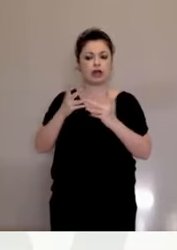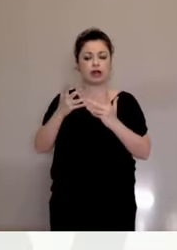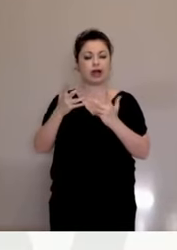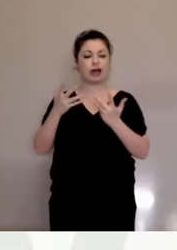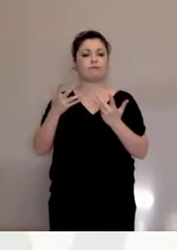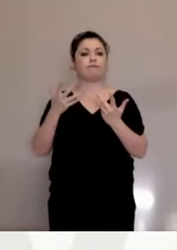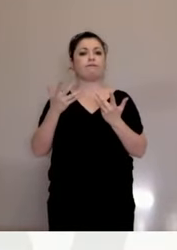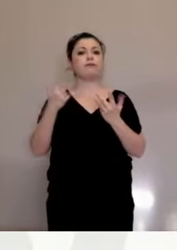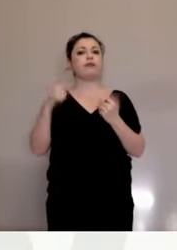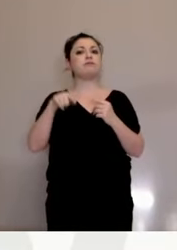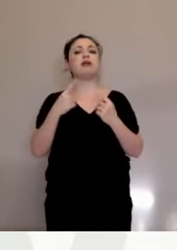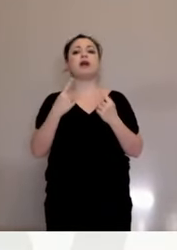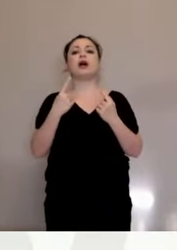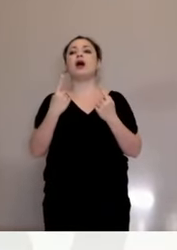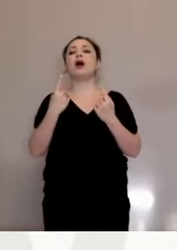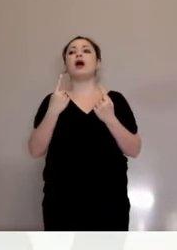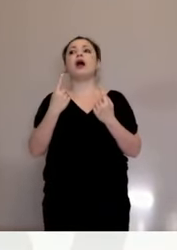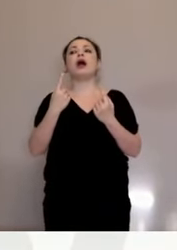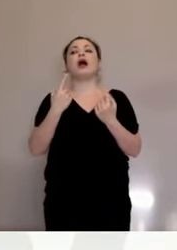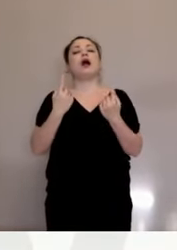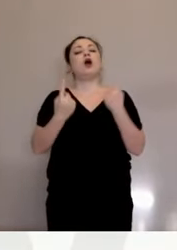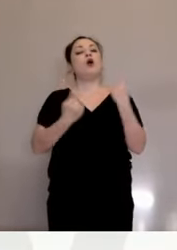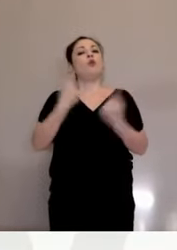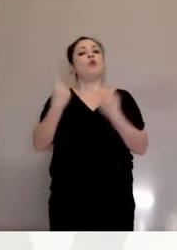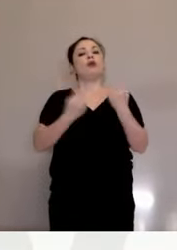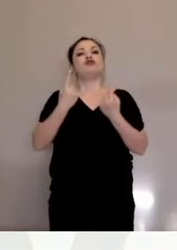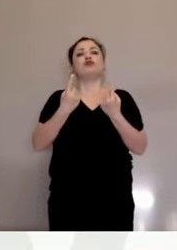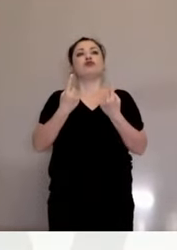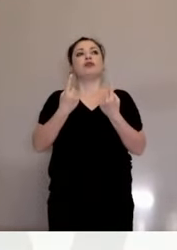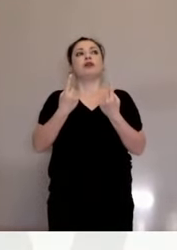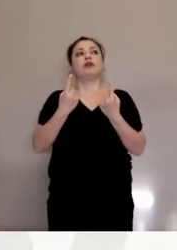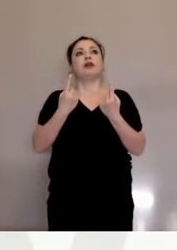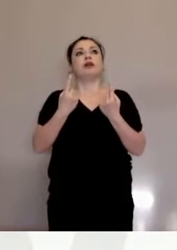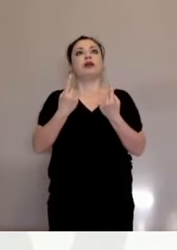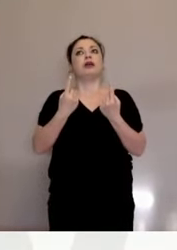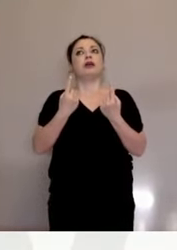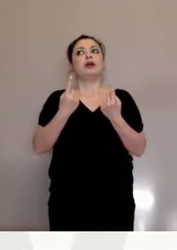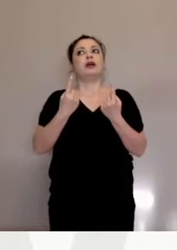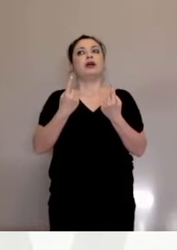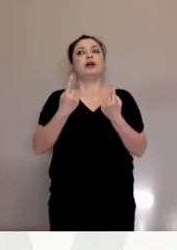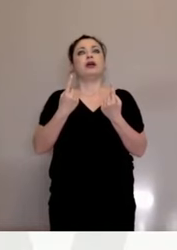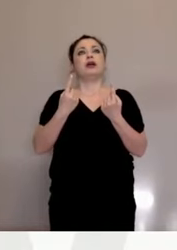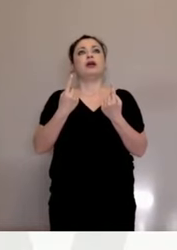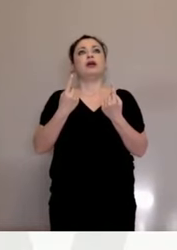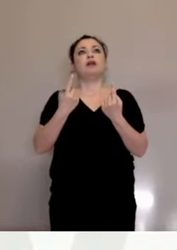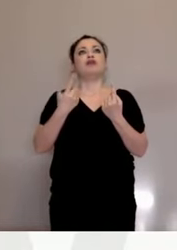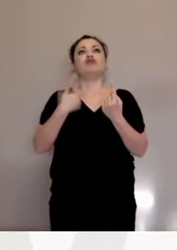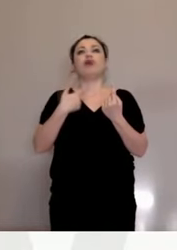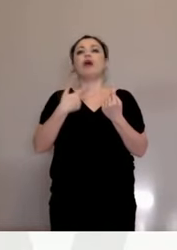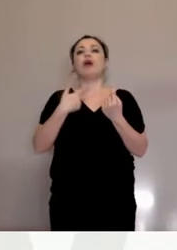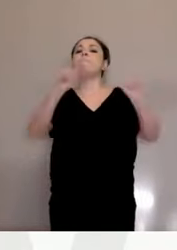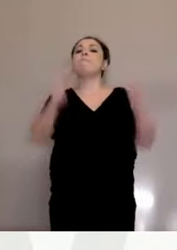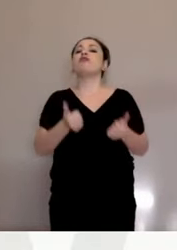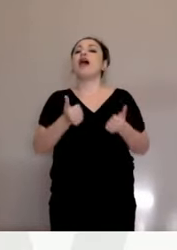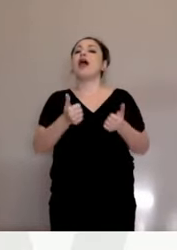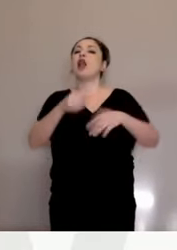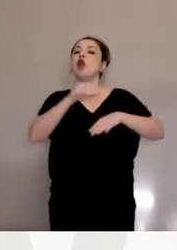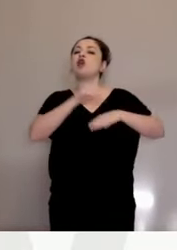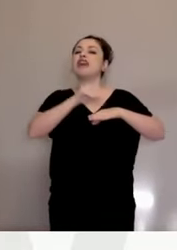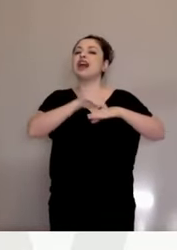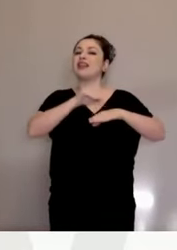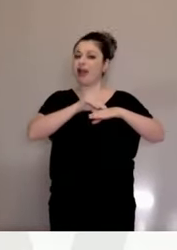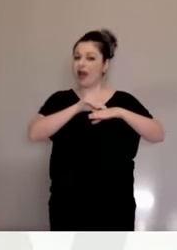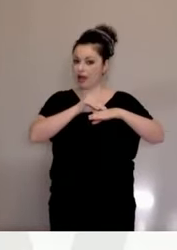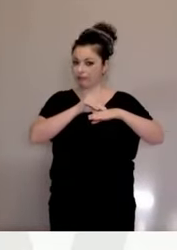la questione della dominazione di un certo modello di sanità, di longa